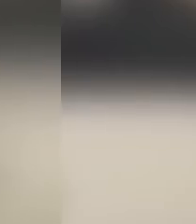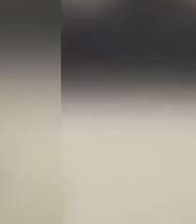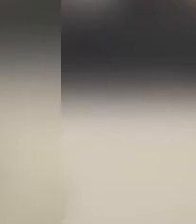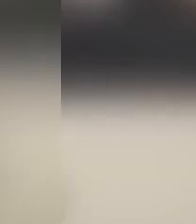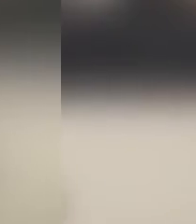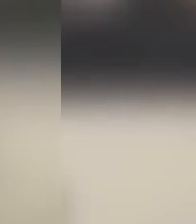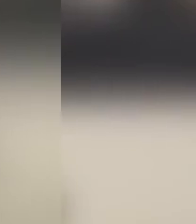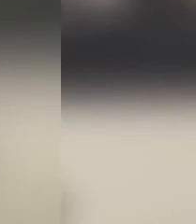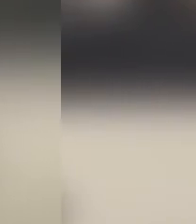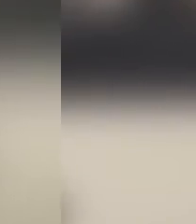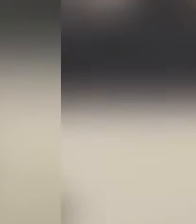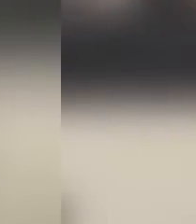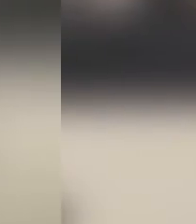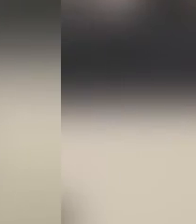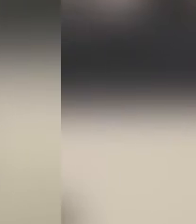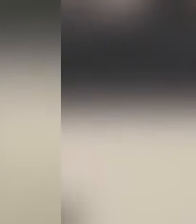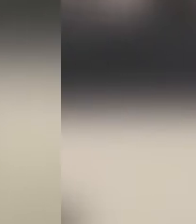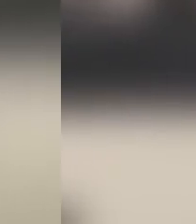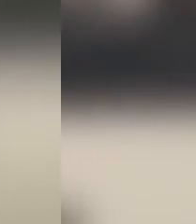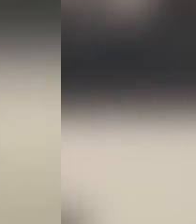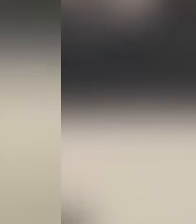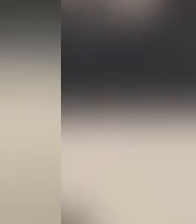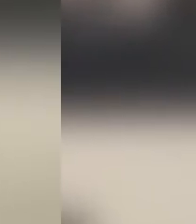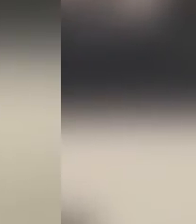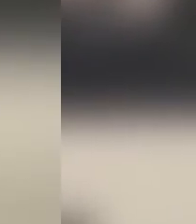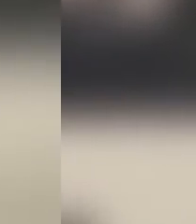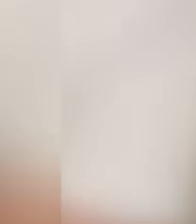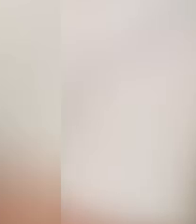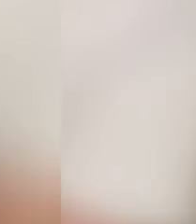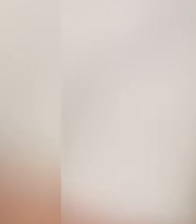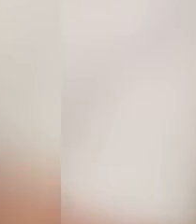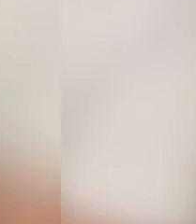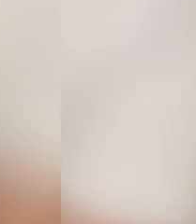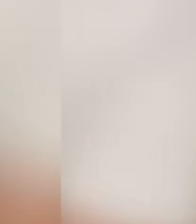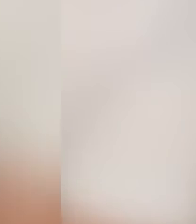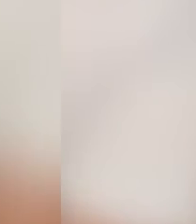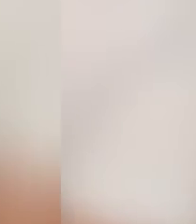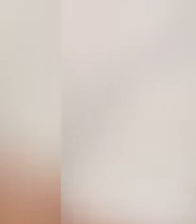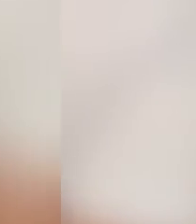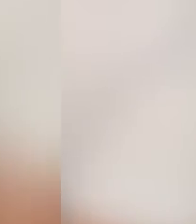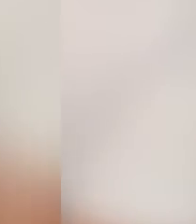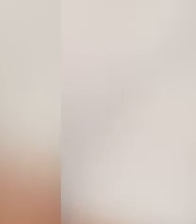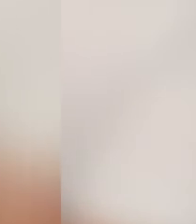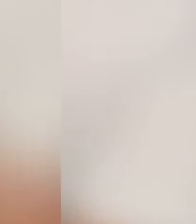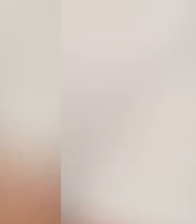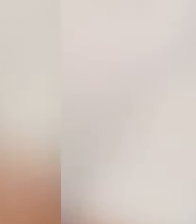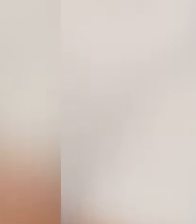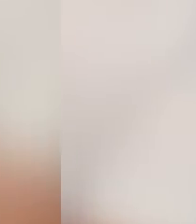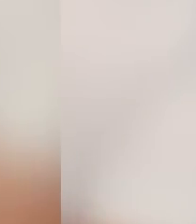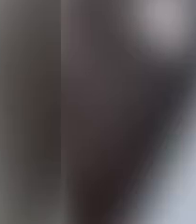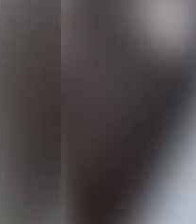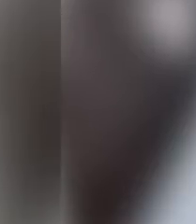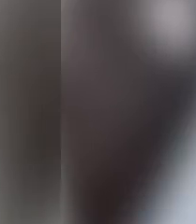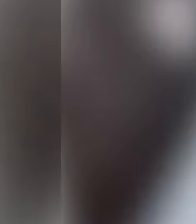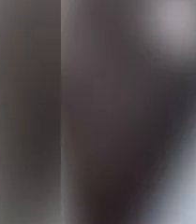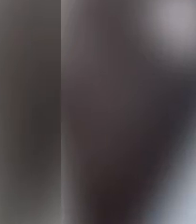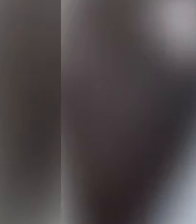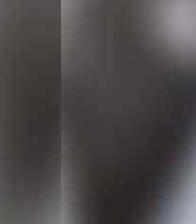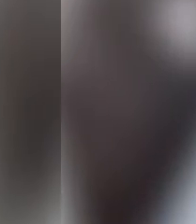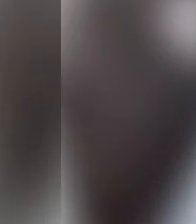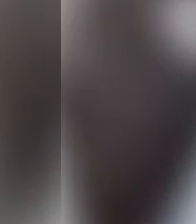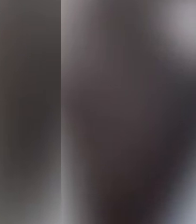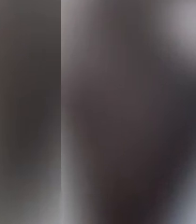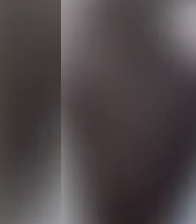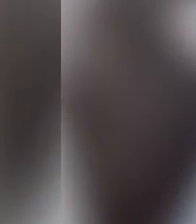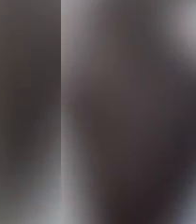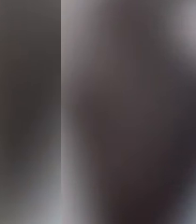to extreme heat, no? Kay bisan sa classroom, bisan well ventilated ang room, pero sa usbong bala sir, sa nga